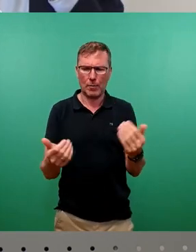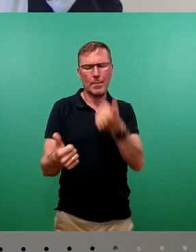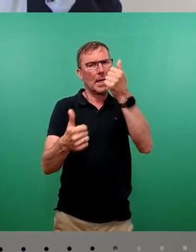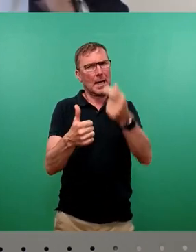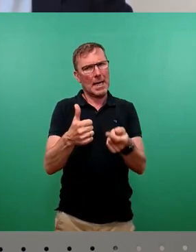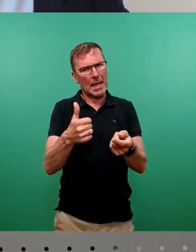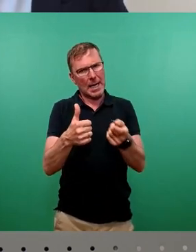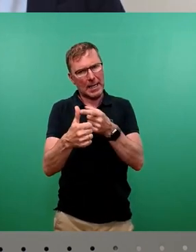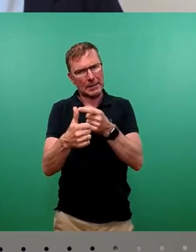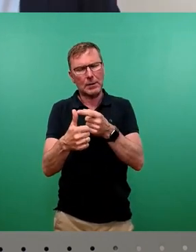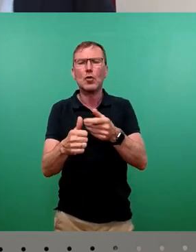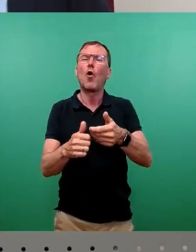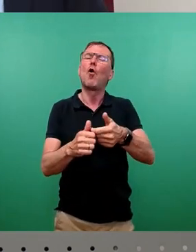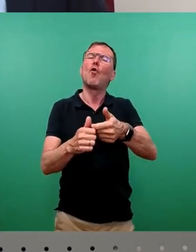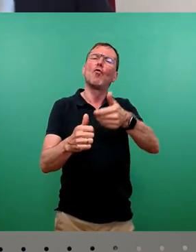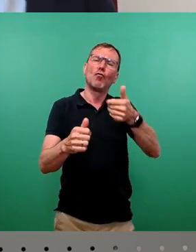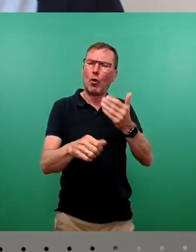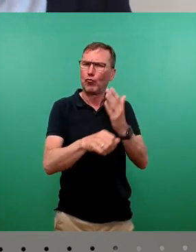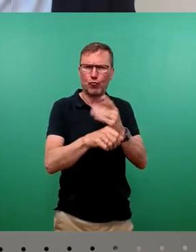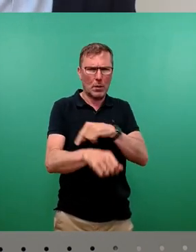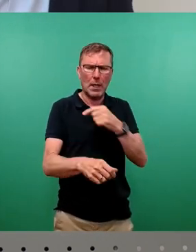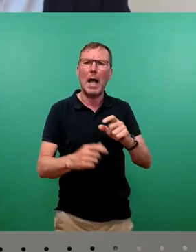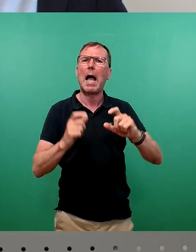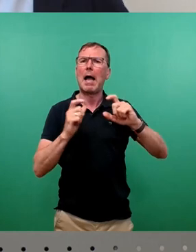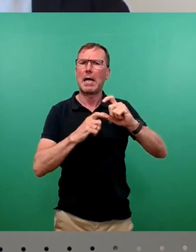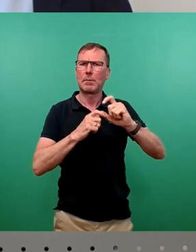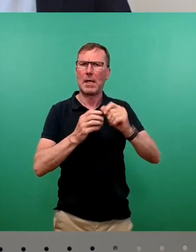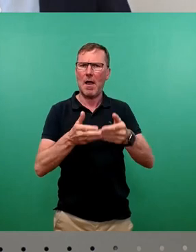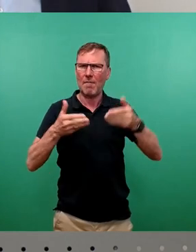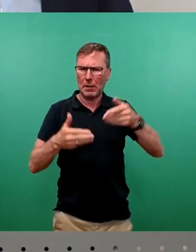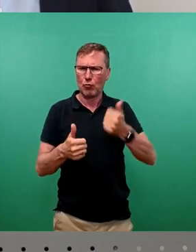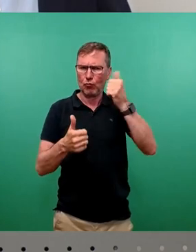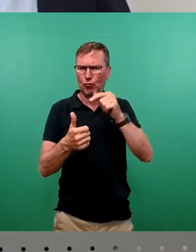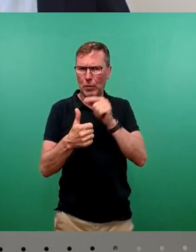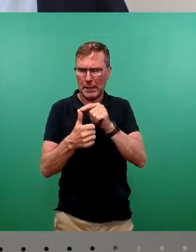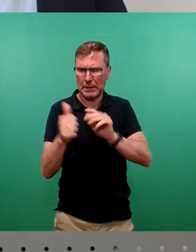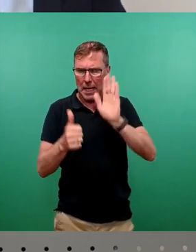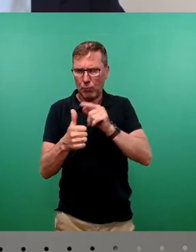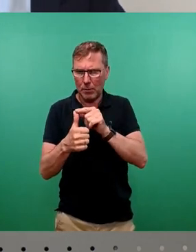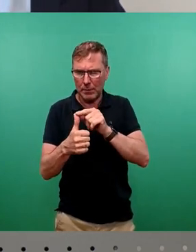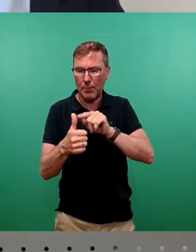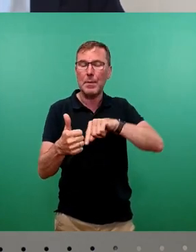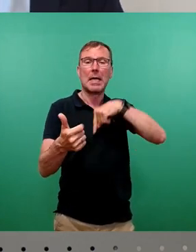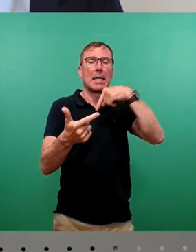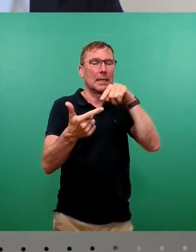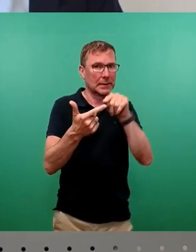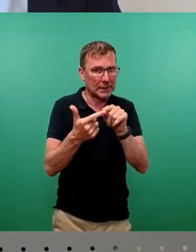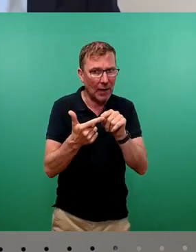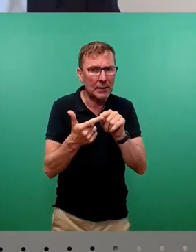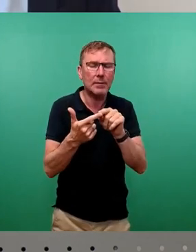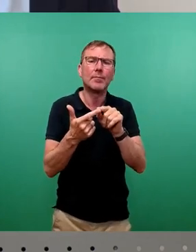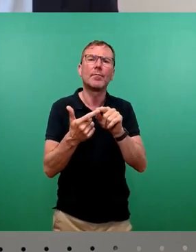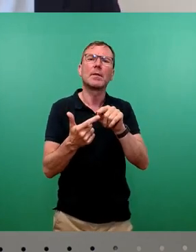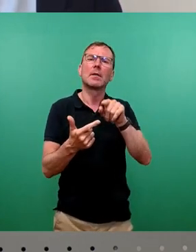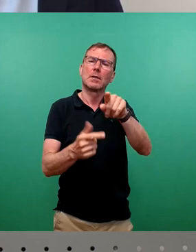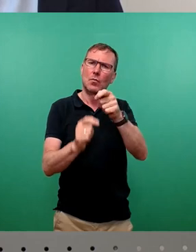schon vorliegend, schon länger von der SPD-Fraktion, den würde ich zunächst abstimmen. Und zum Zweiten würde ich dann Ihren